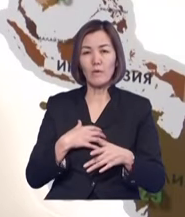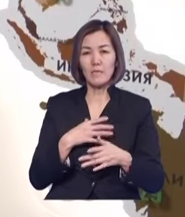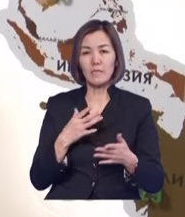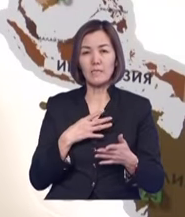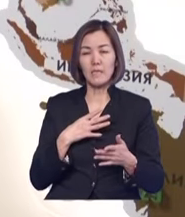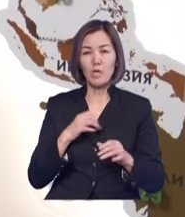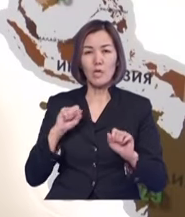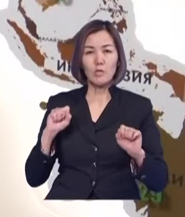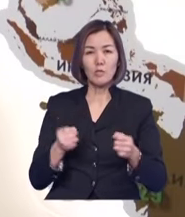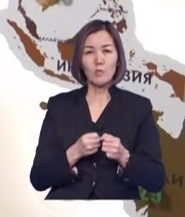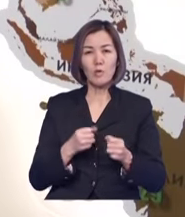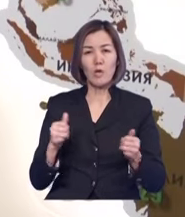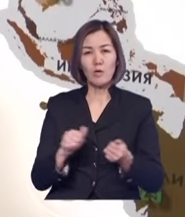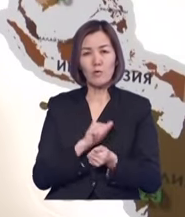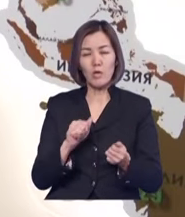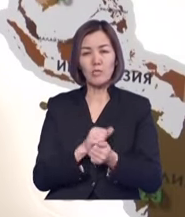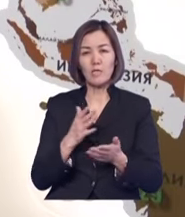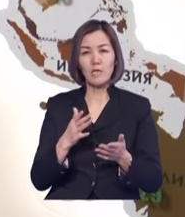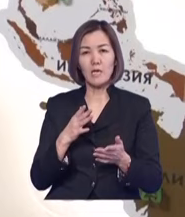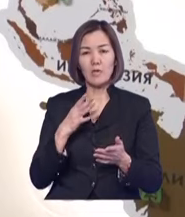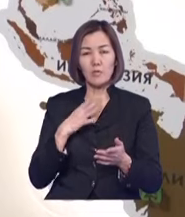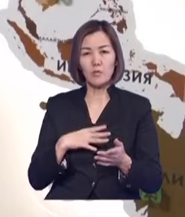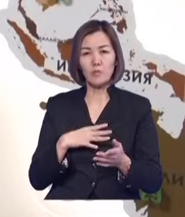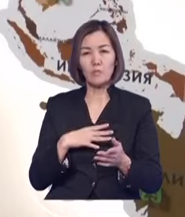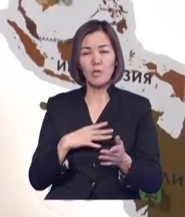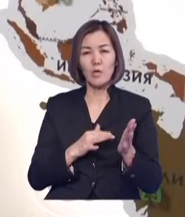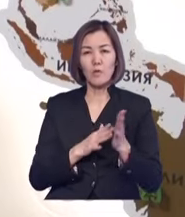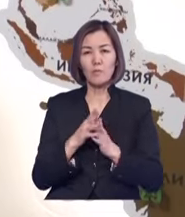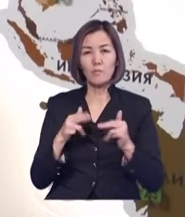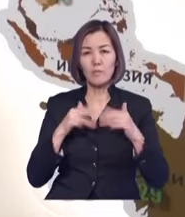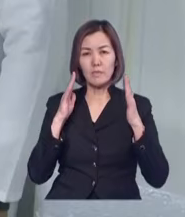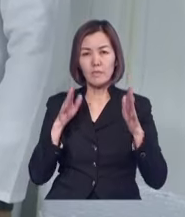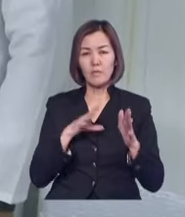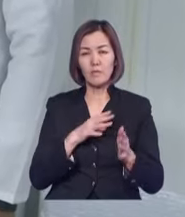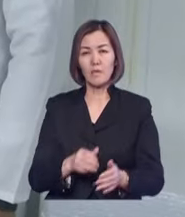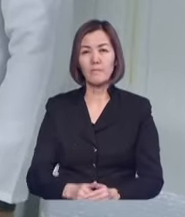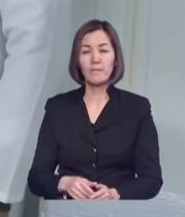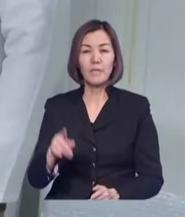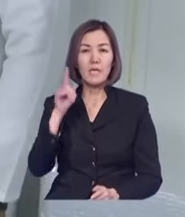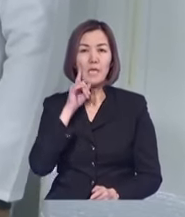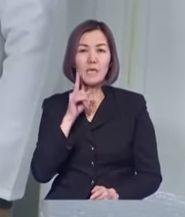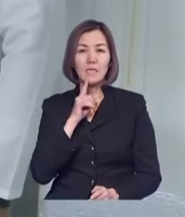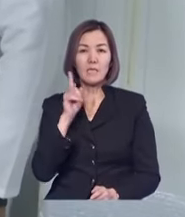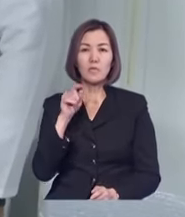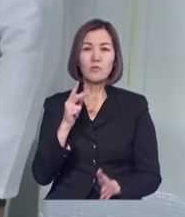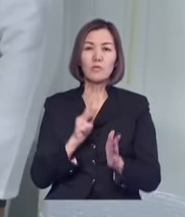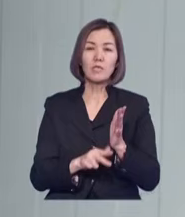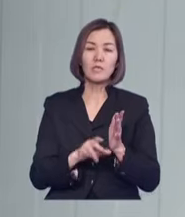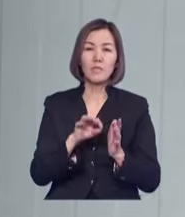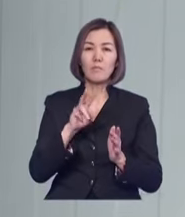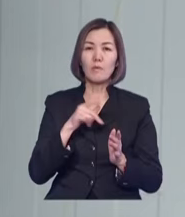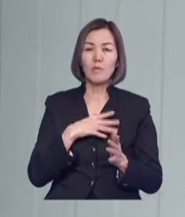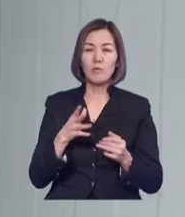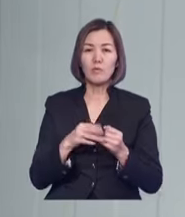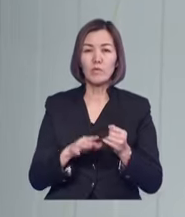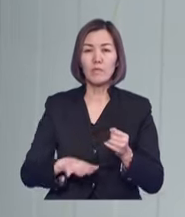Әсіресе суыққа, құрғақшылыққа, тұзға төзімді өсімдіктерге баса назар аударылды. Қазақстанда 180 миллион гектардан аса аумақты